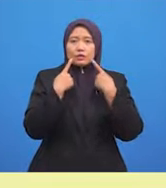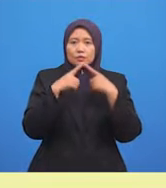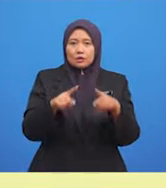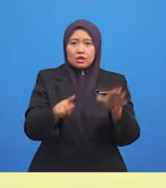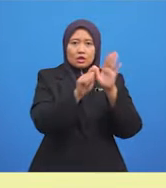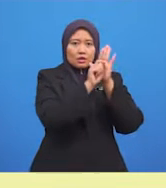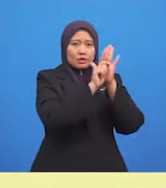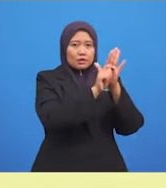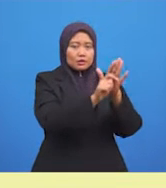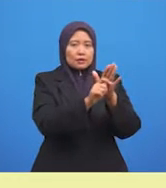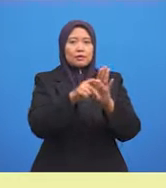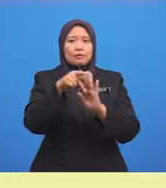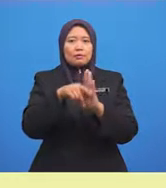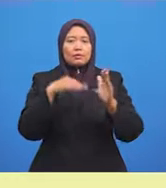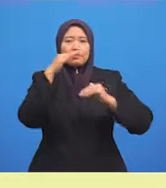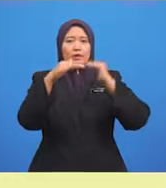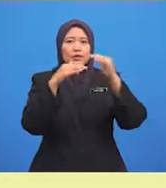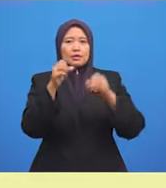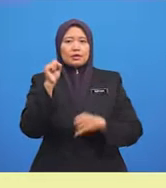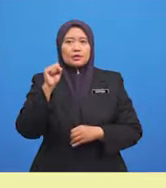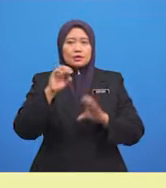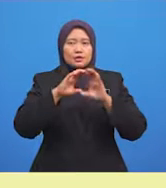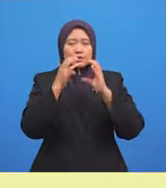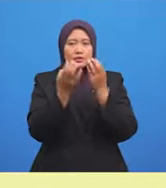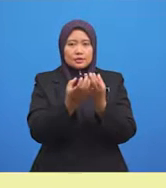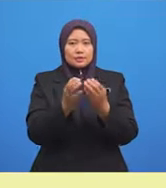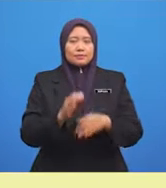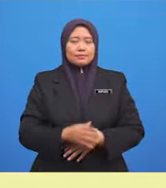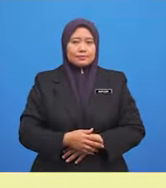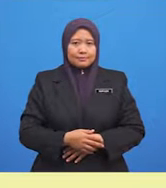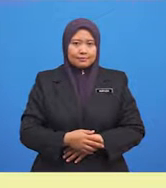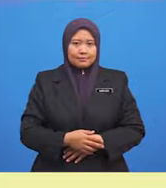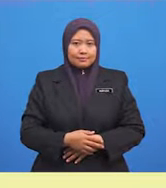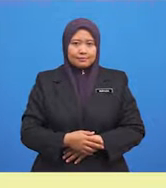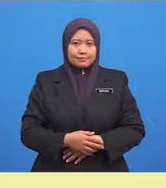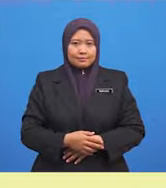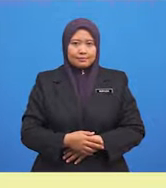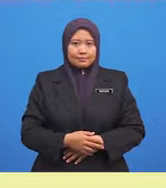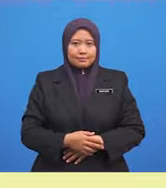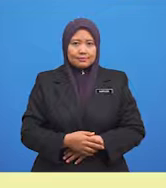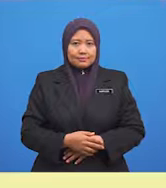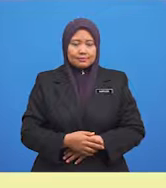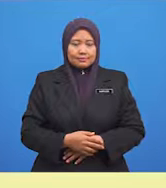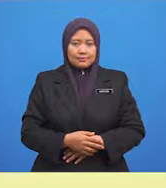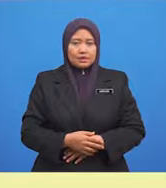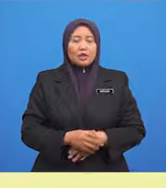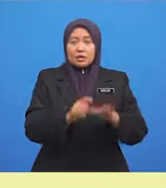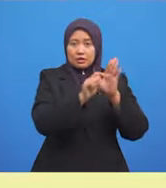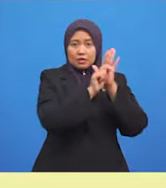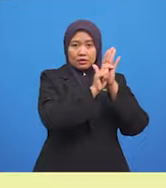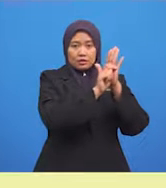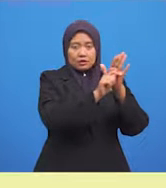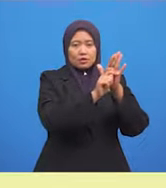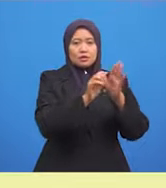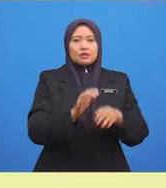tata tanda pembina set. Bagus, murid-murid. tata tanda